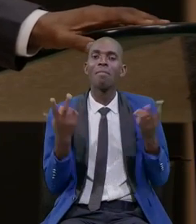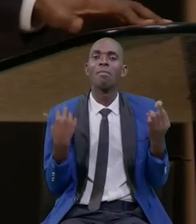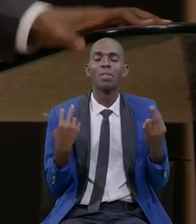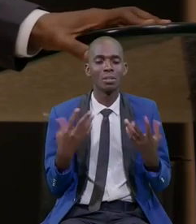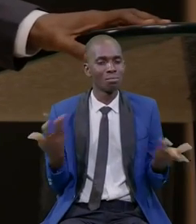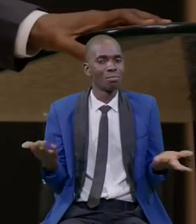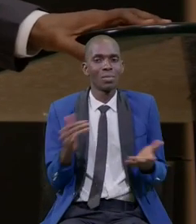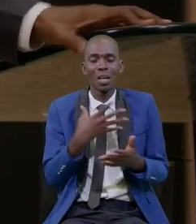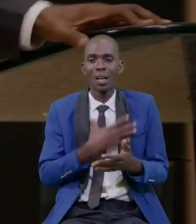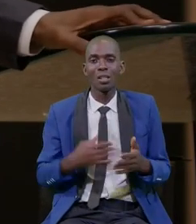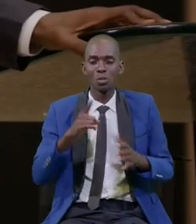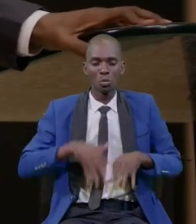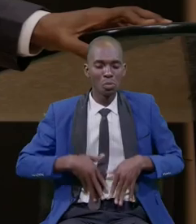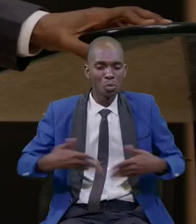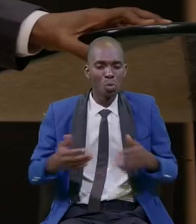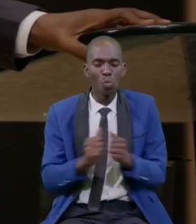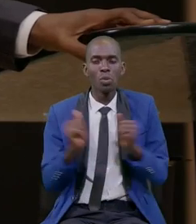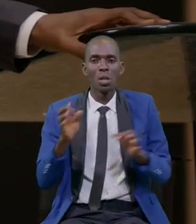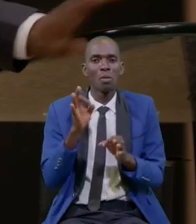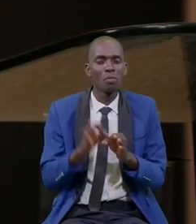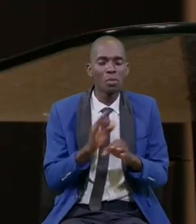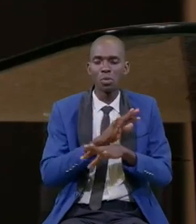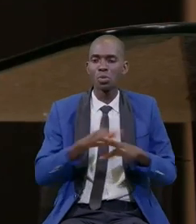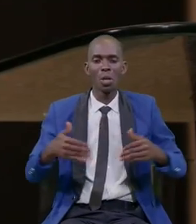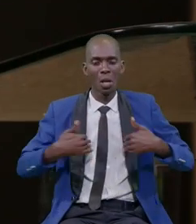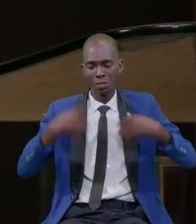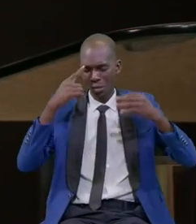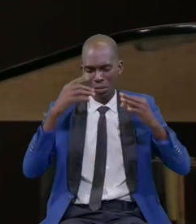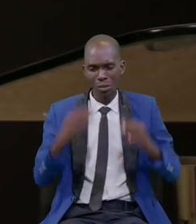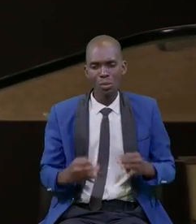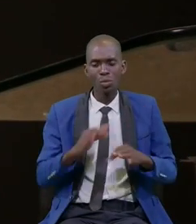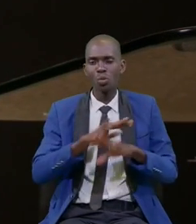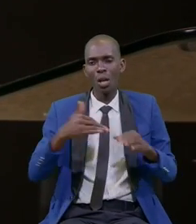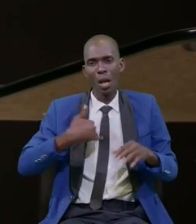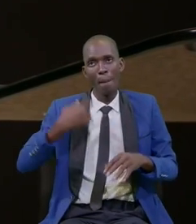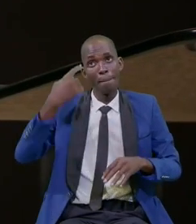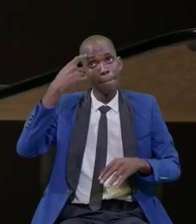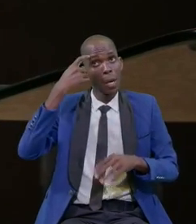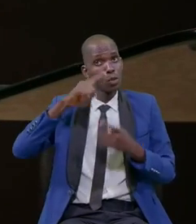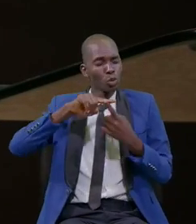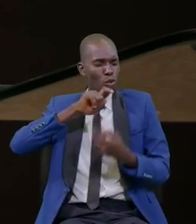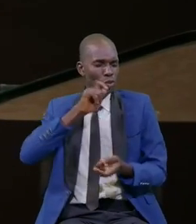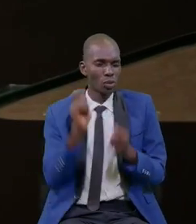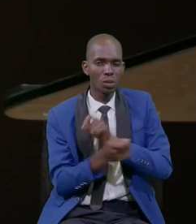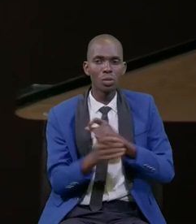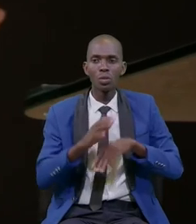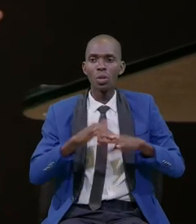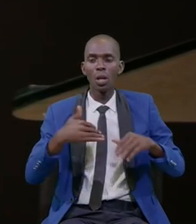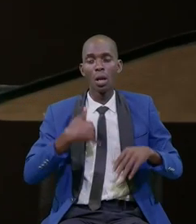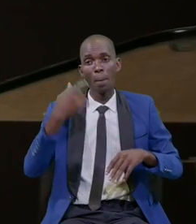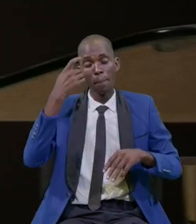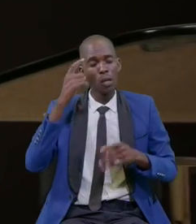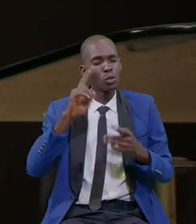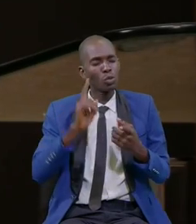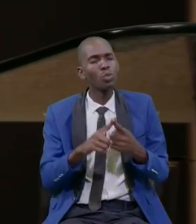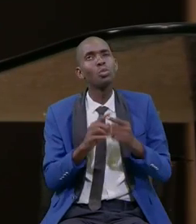Et si cela n'a pas la conviction, cela n'a pas la foi, et tu n'as pas la décision de changer de